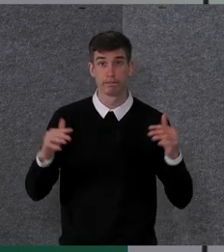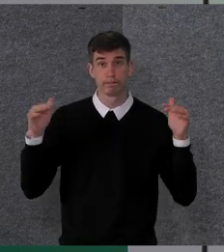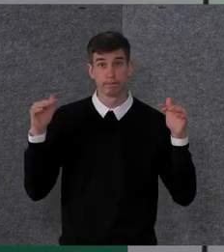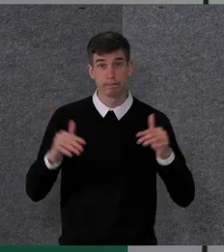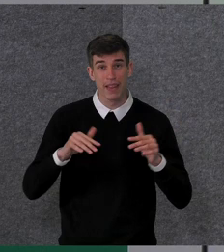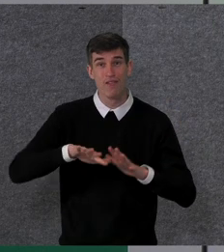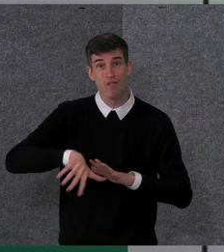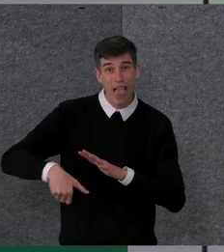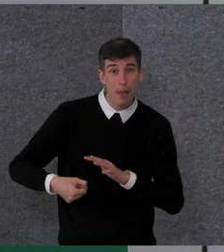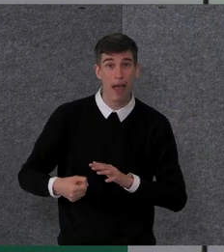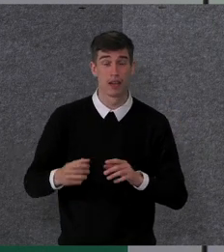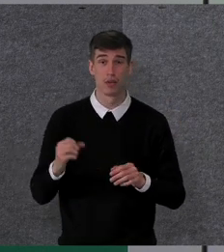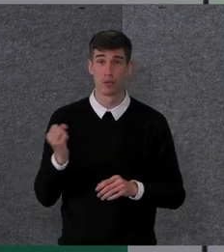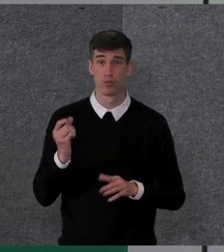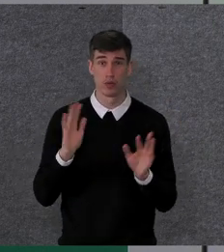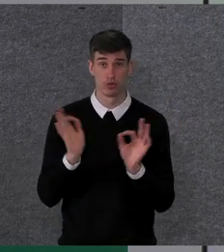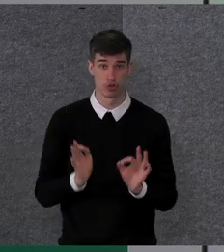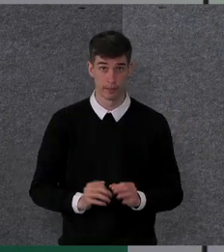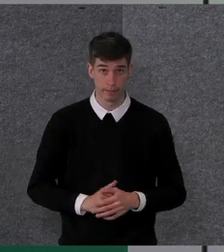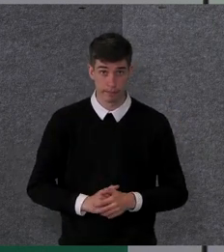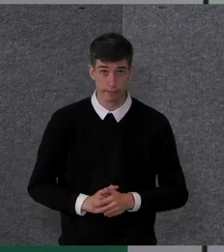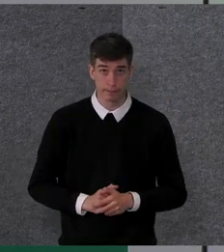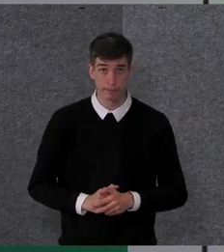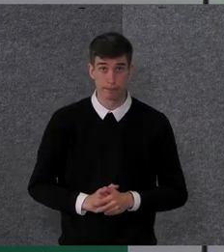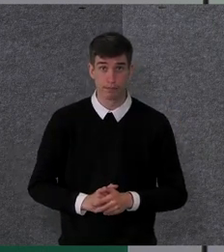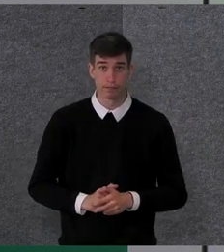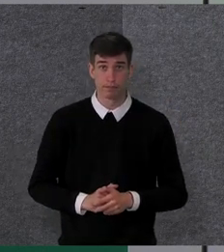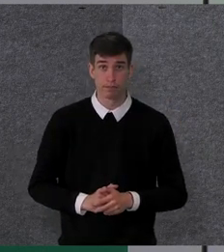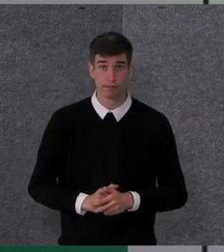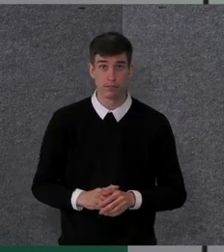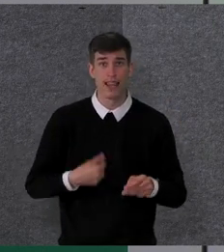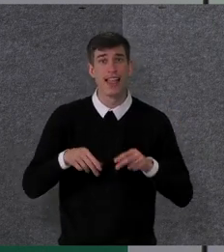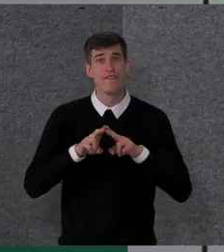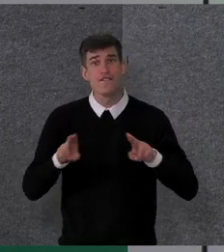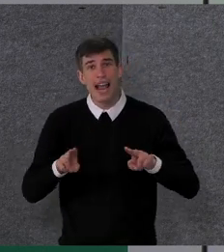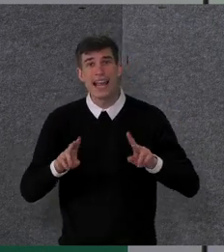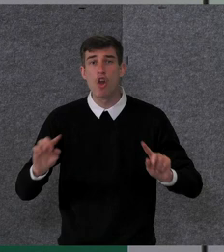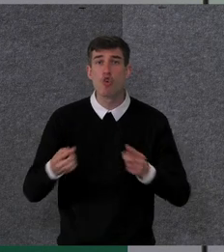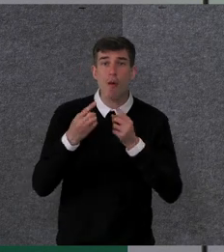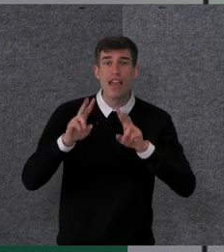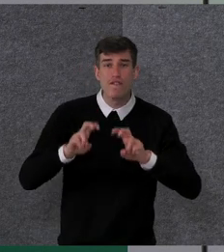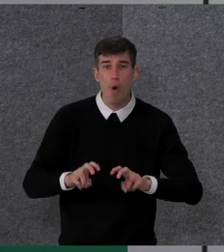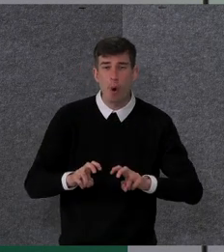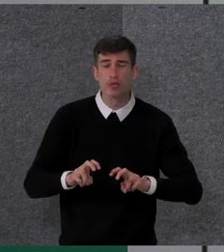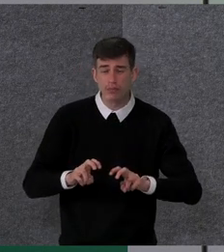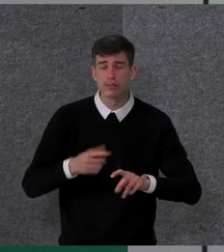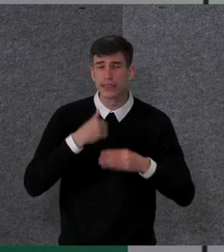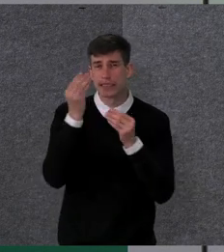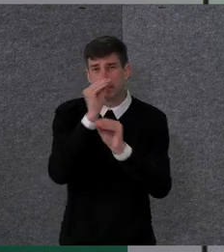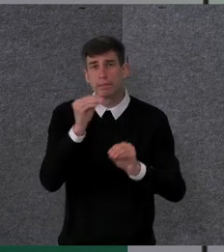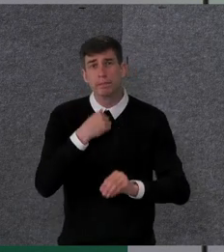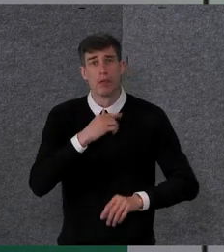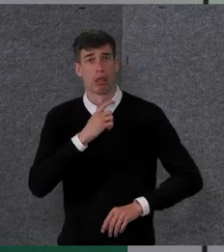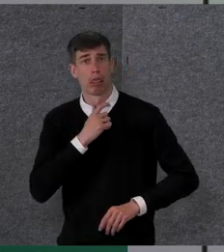Massenverbrechen erschüttern immer wieder unsere Menschheit. Aber als Friedens- und Konfliktforscherin kann ich euch sagen, wir sind dem nicht